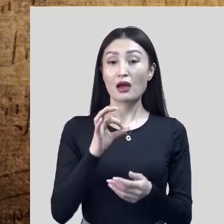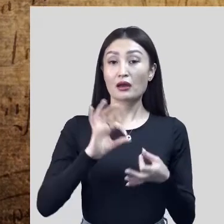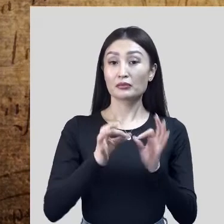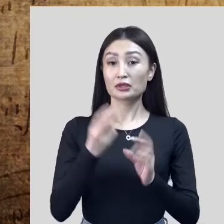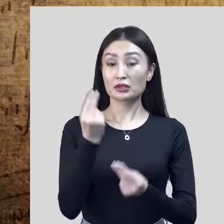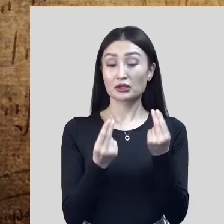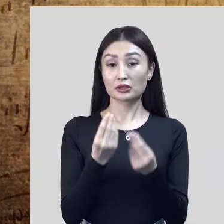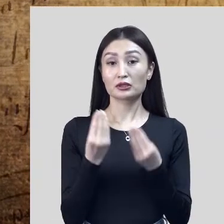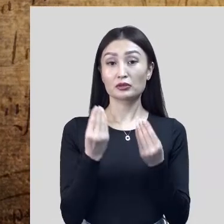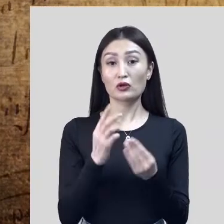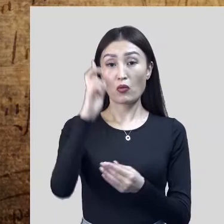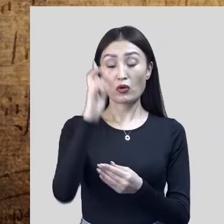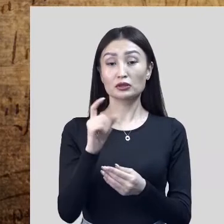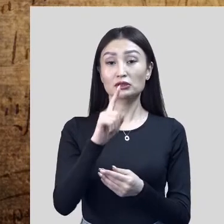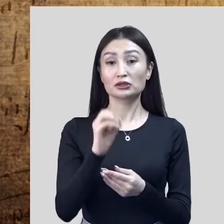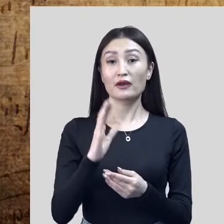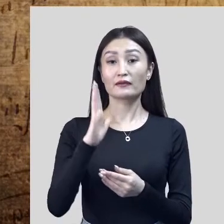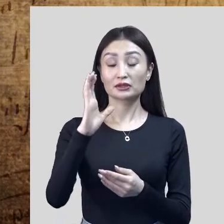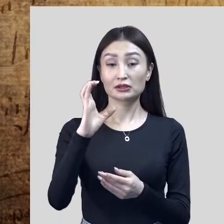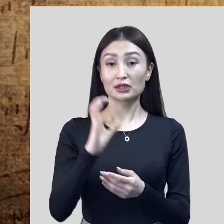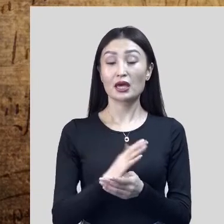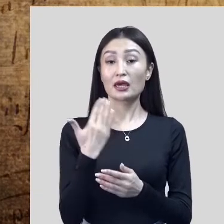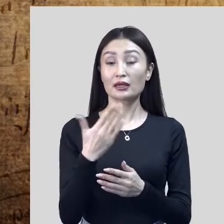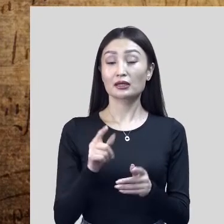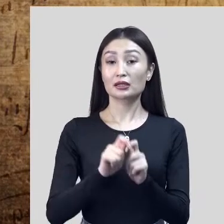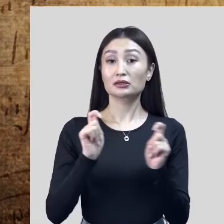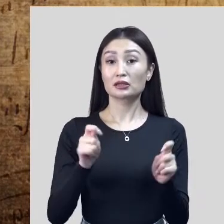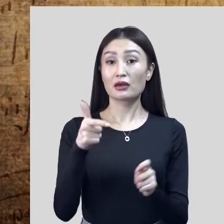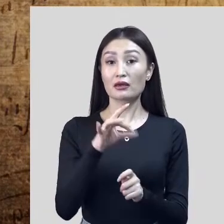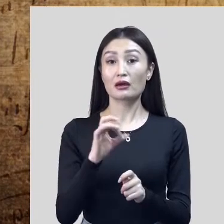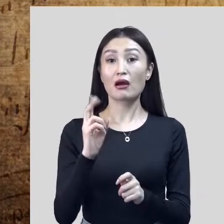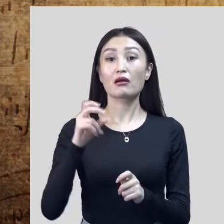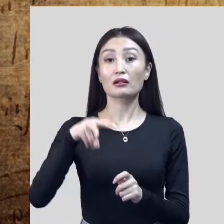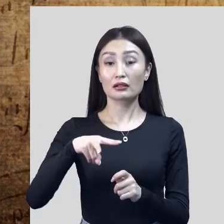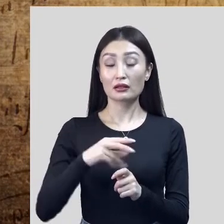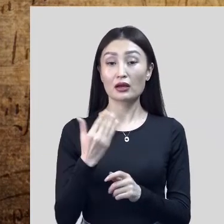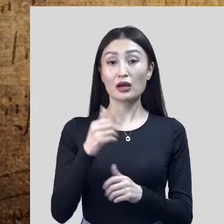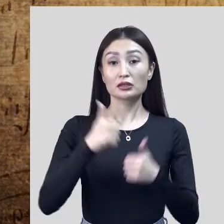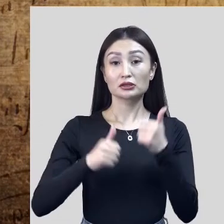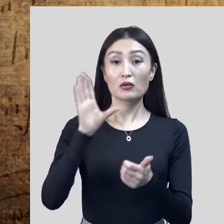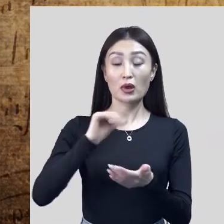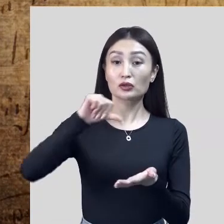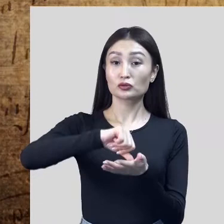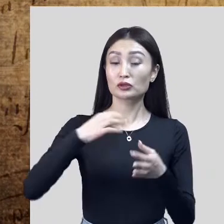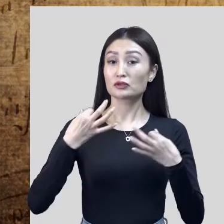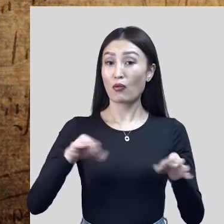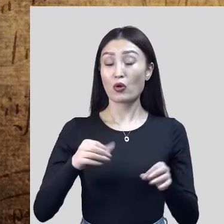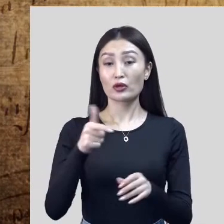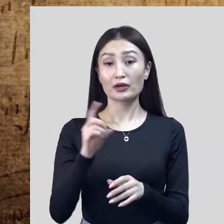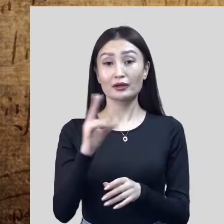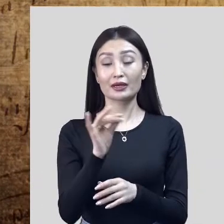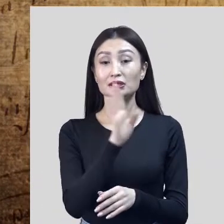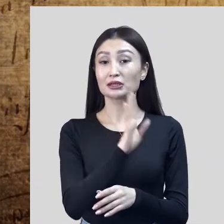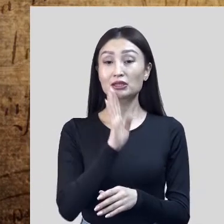Олимпийские игры всегда посвящались богу Зевсу. Согласно преданию, их основателем является Геракл. В состязаниях могли участвовать все свободные греки, но